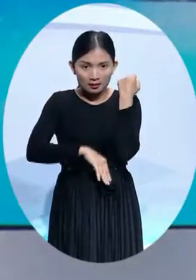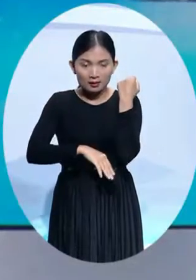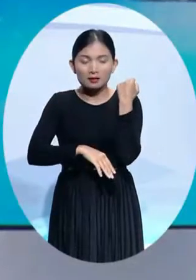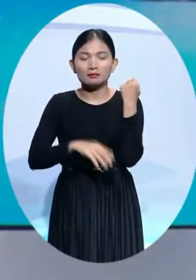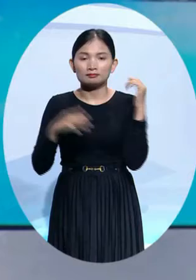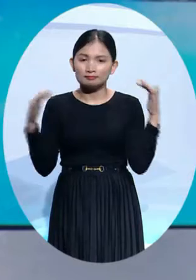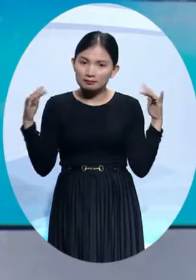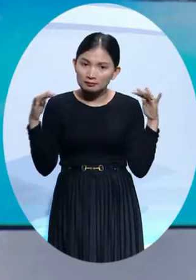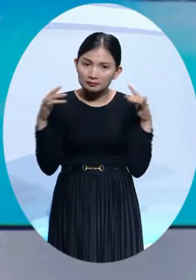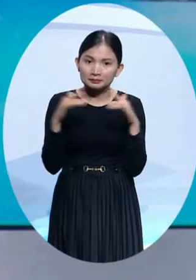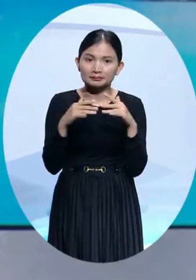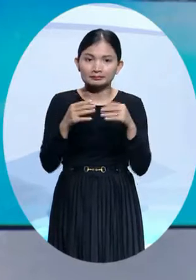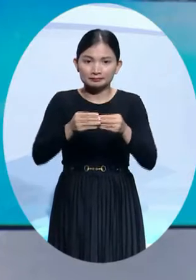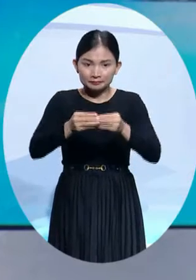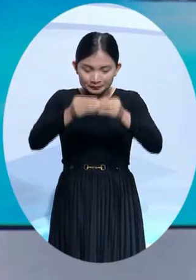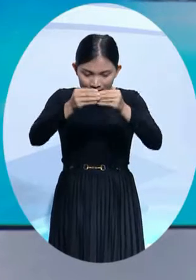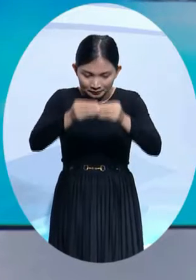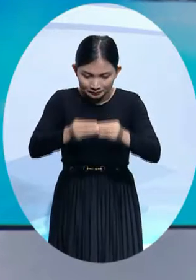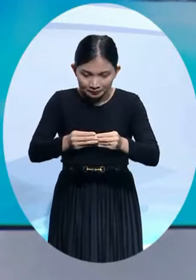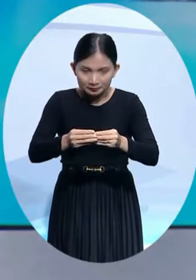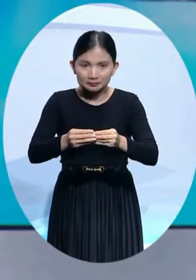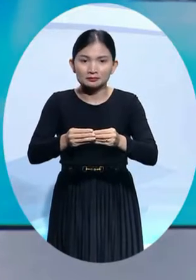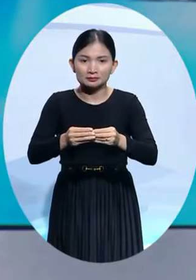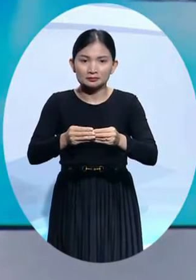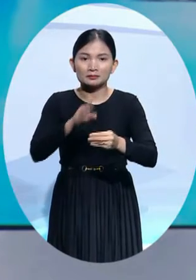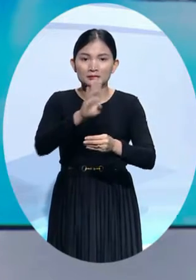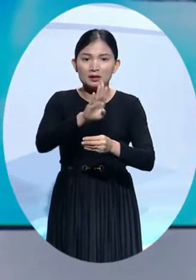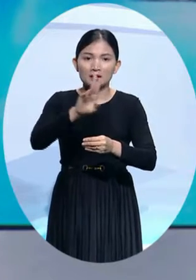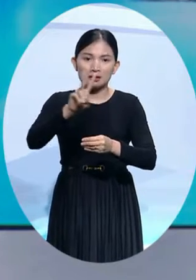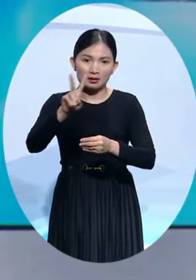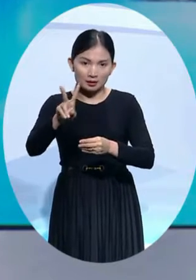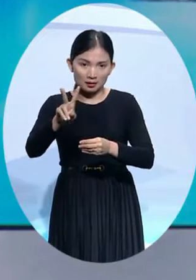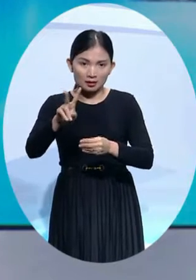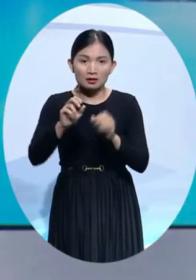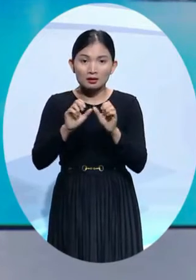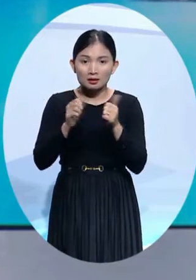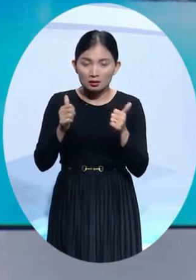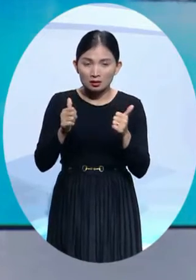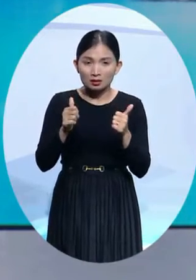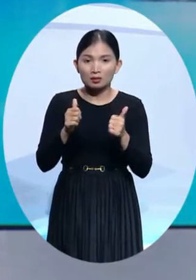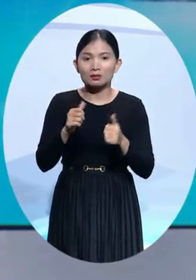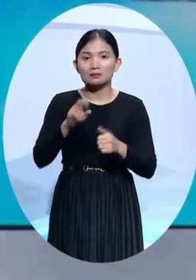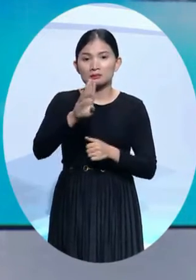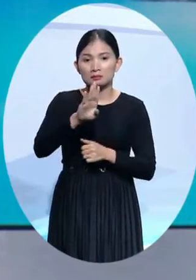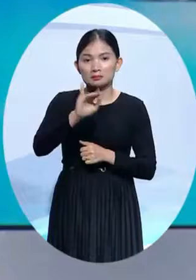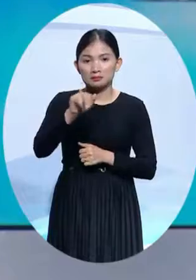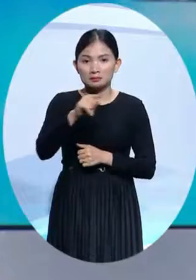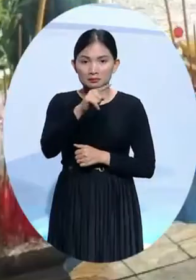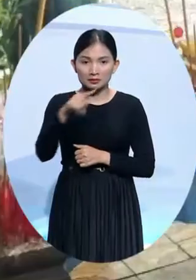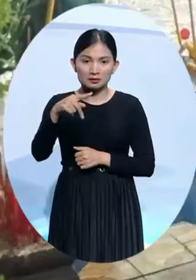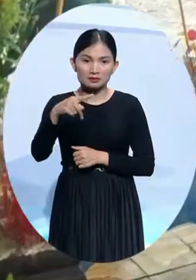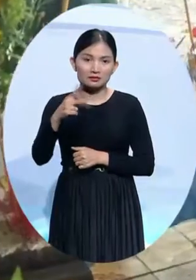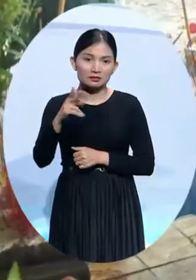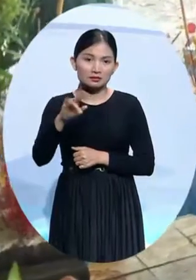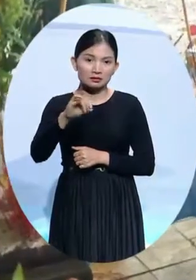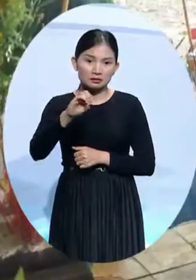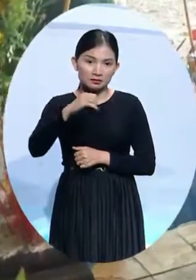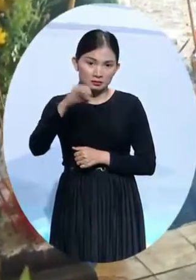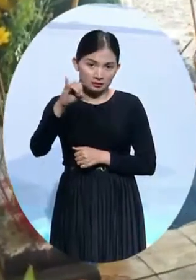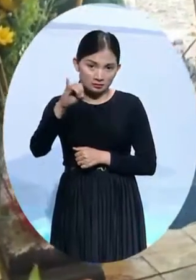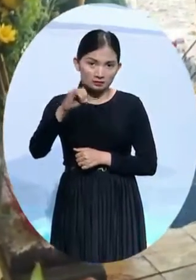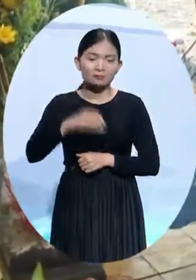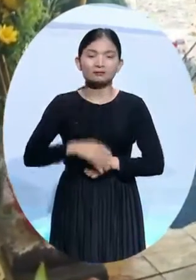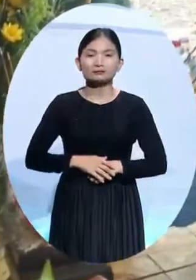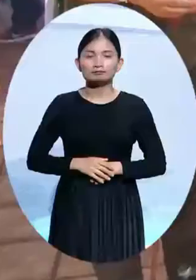tại nhà tưởng niệm liệt sĩ Quân dân y miền B2, xã Lộc Hiệp, huyện Lộc Ninh, tỉnh Bình Phước. Trong không